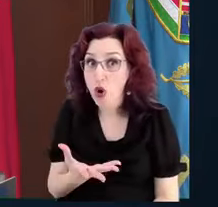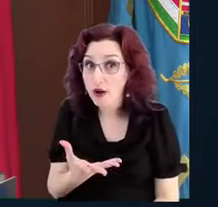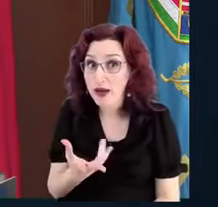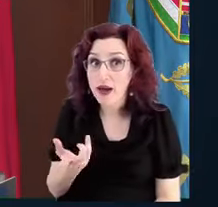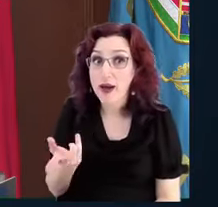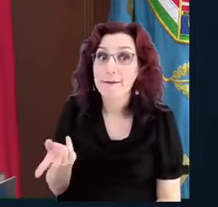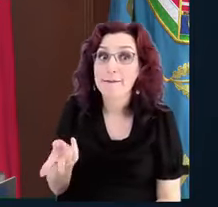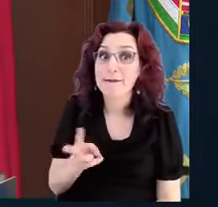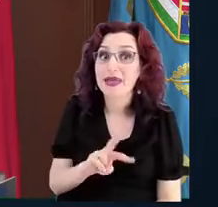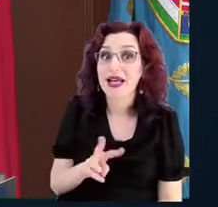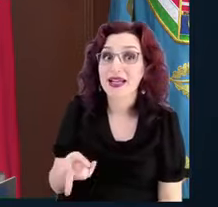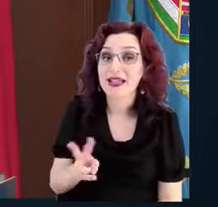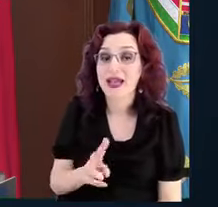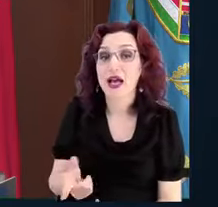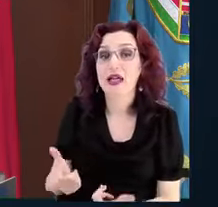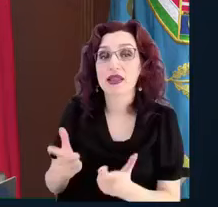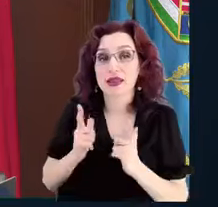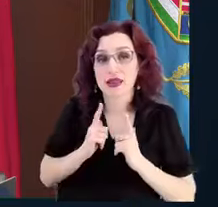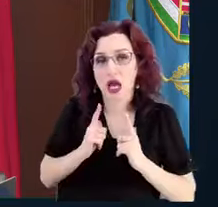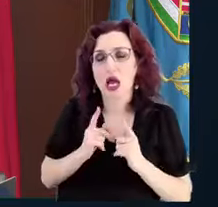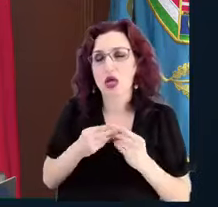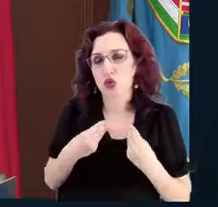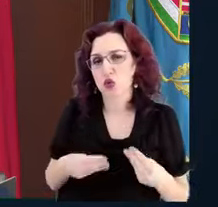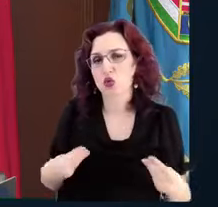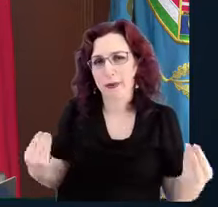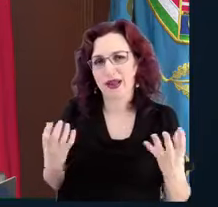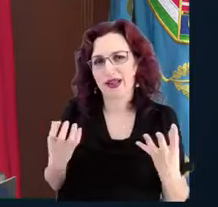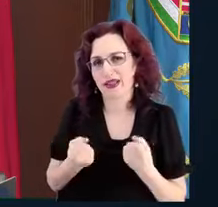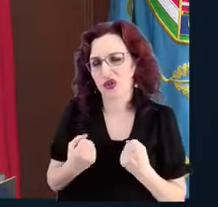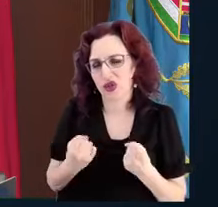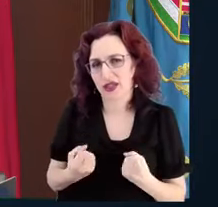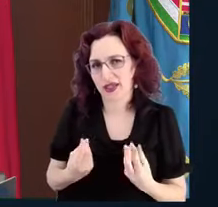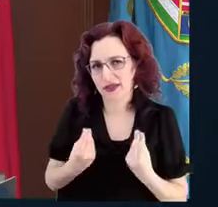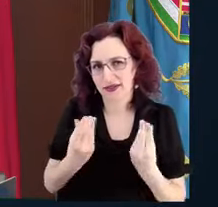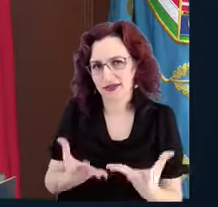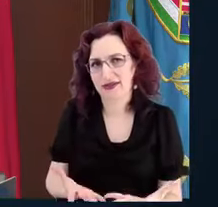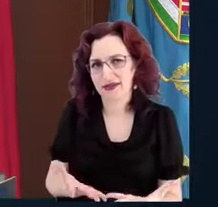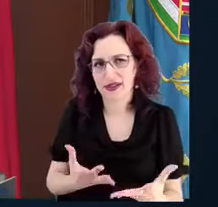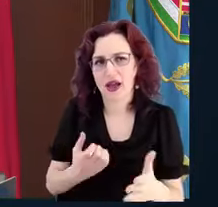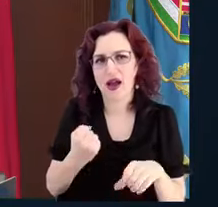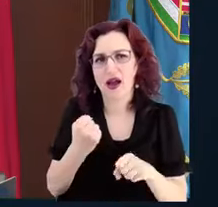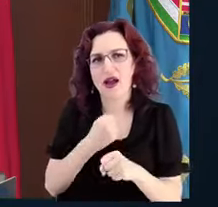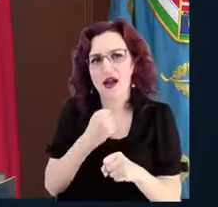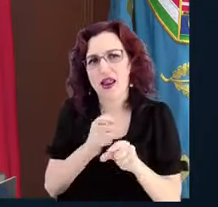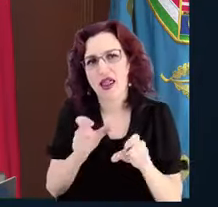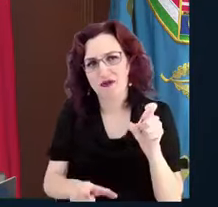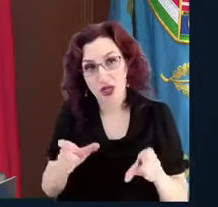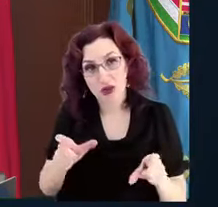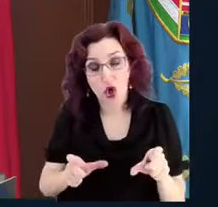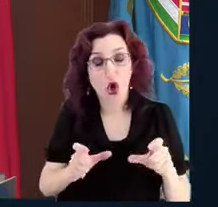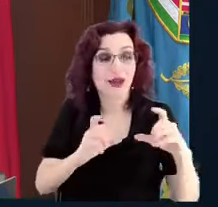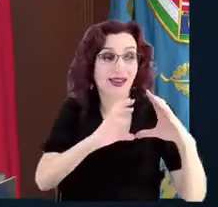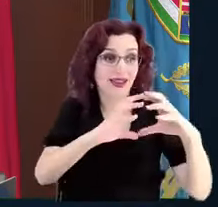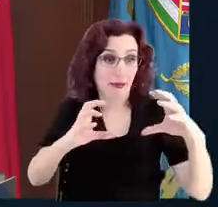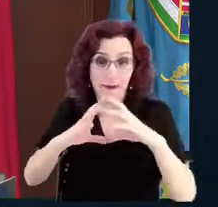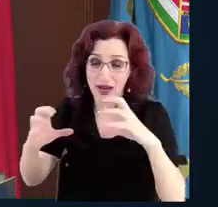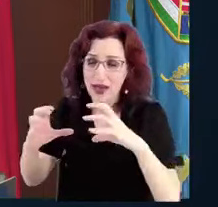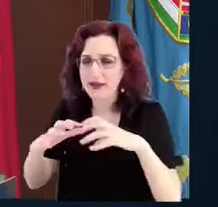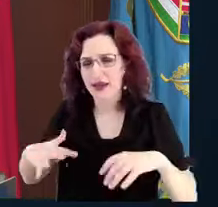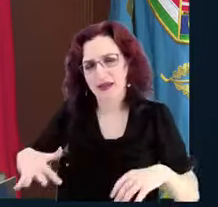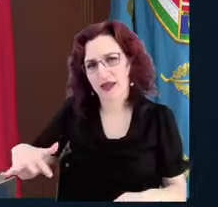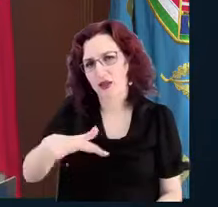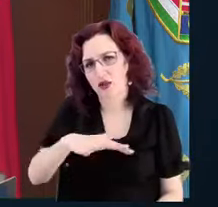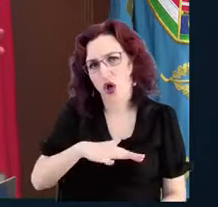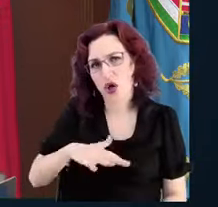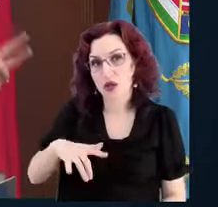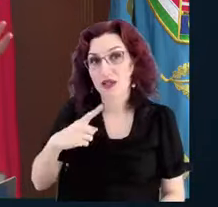strumenti concreti da mettere a disposizione dei lavoratori delle imprese e del territorio più in generale e allora questa iniziativa fotografa